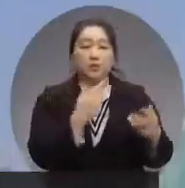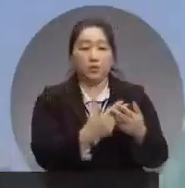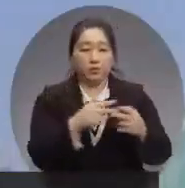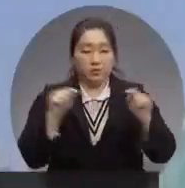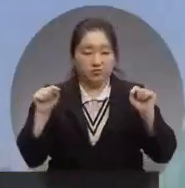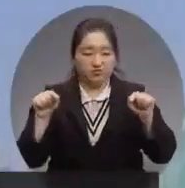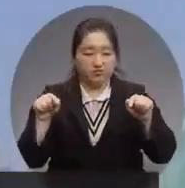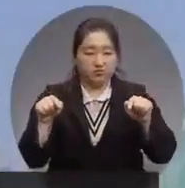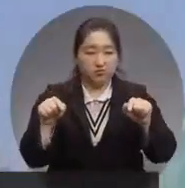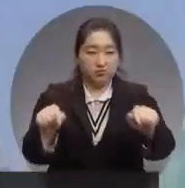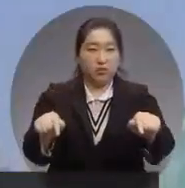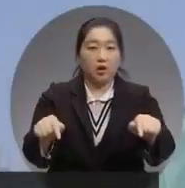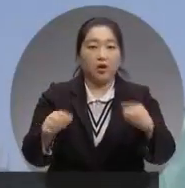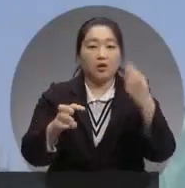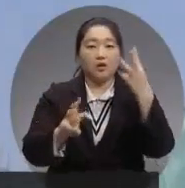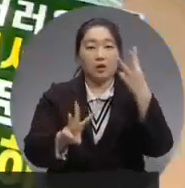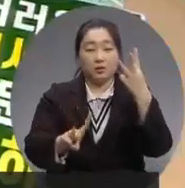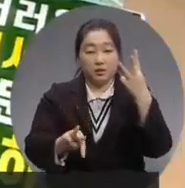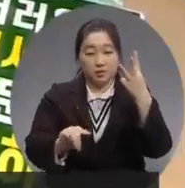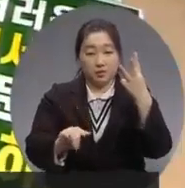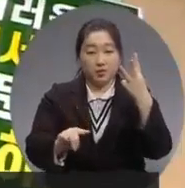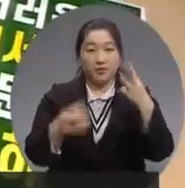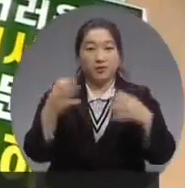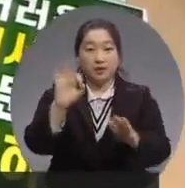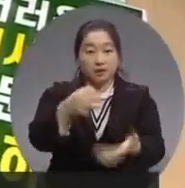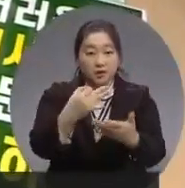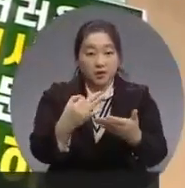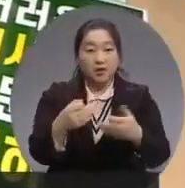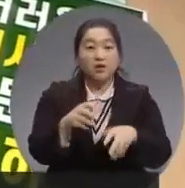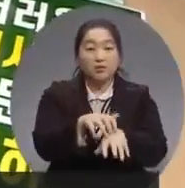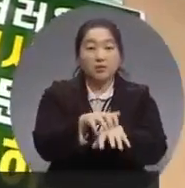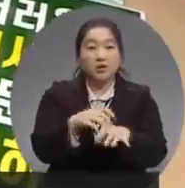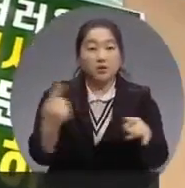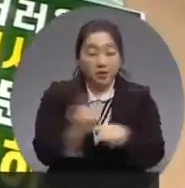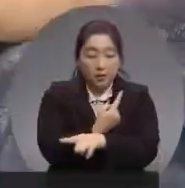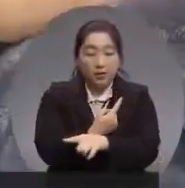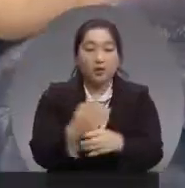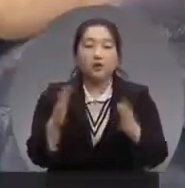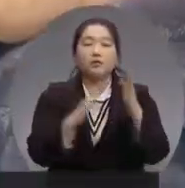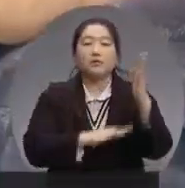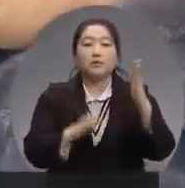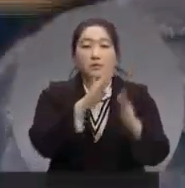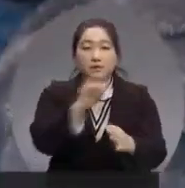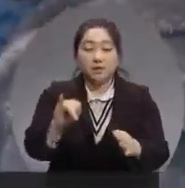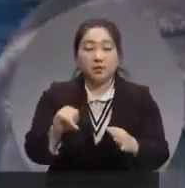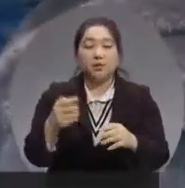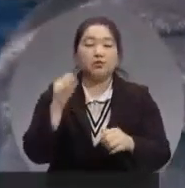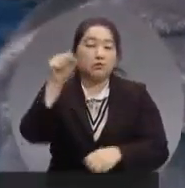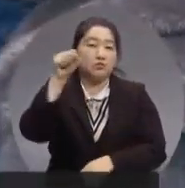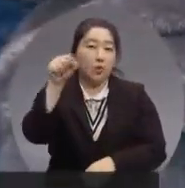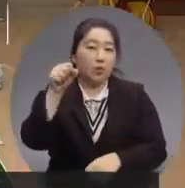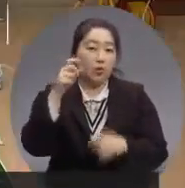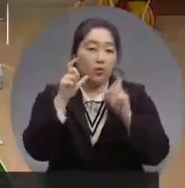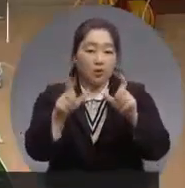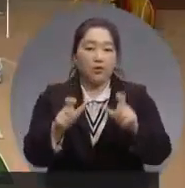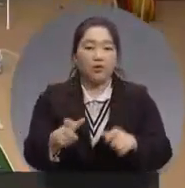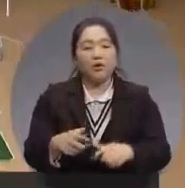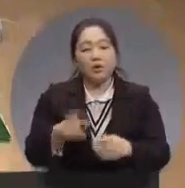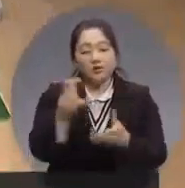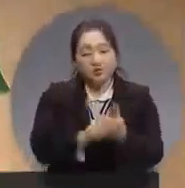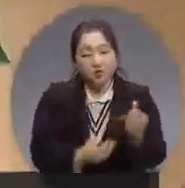평행선을 달리는 가운데 오는 31일에는 임금체계 개편을 요구하는 비정규직 전국 총파업도 예고돼 있어